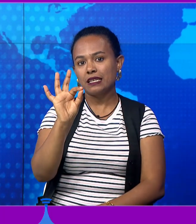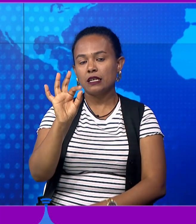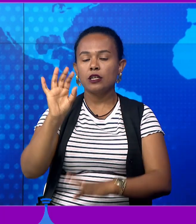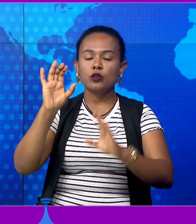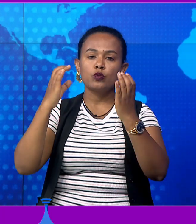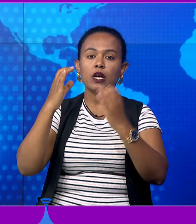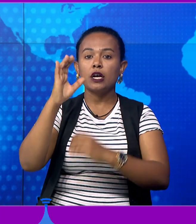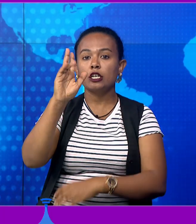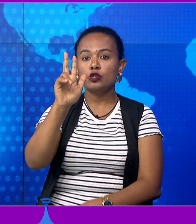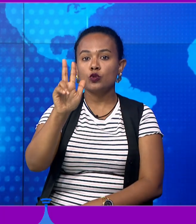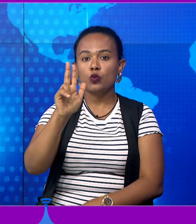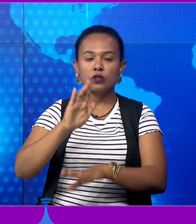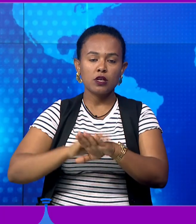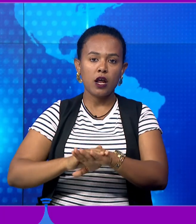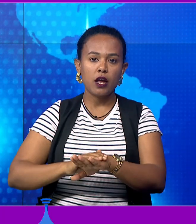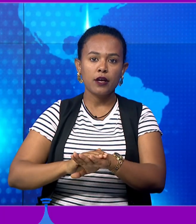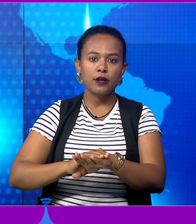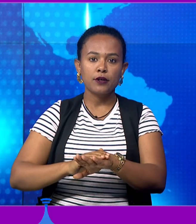አንቀጽ 3 ላይ